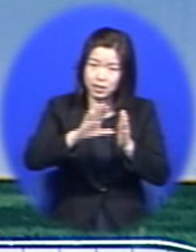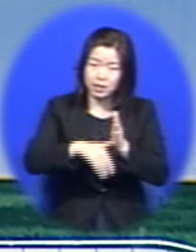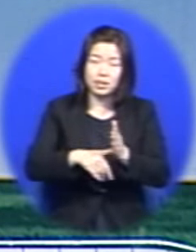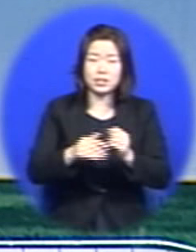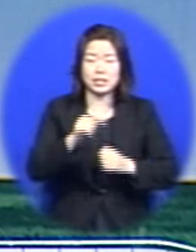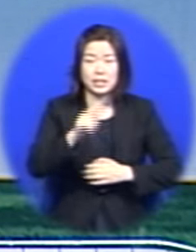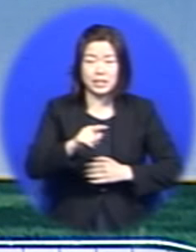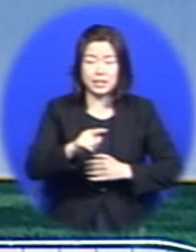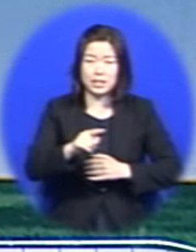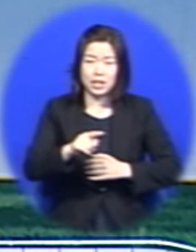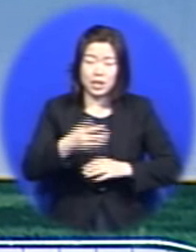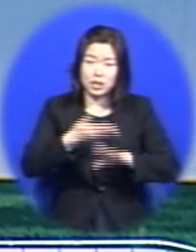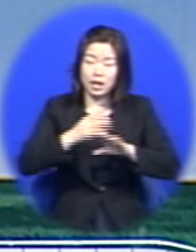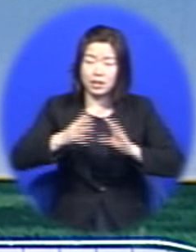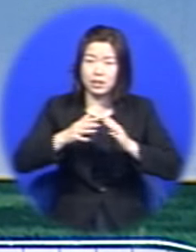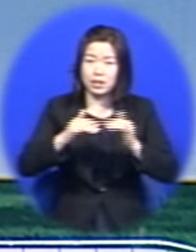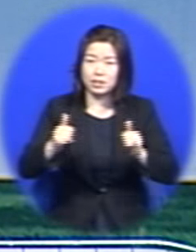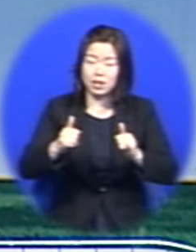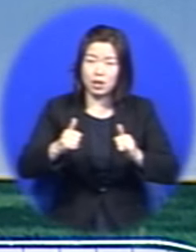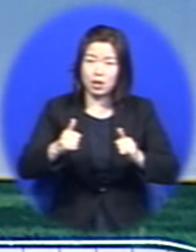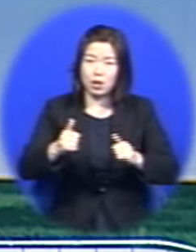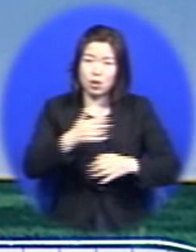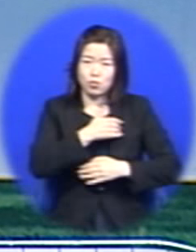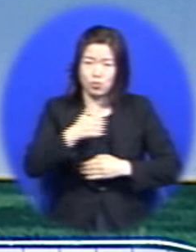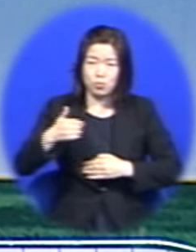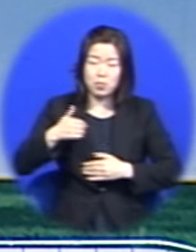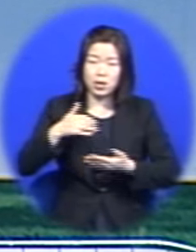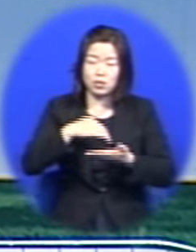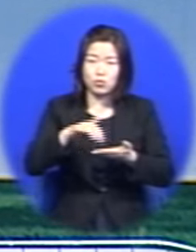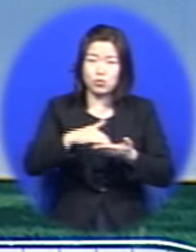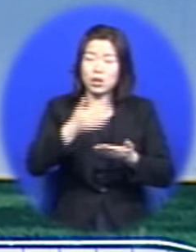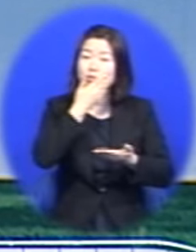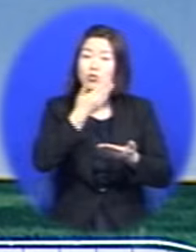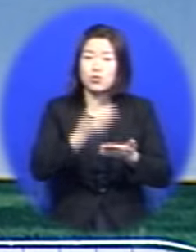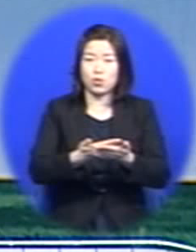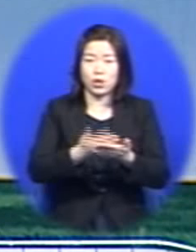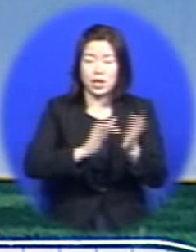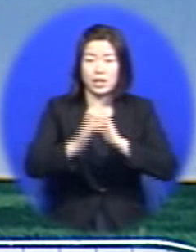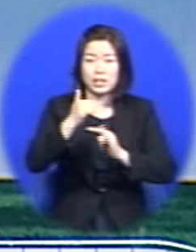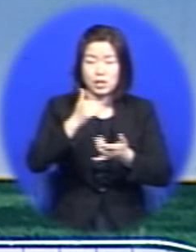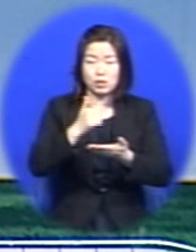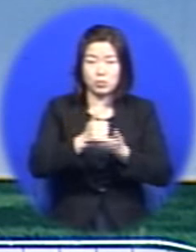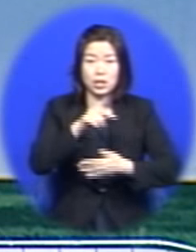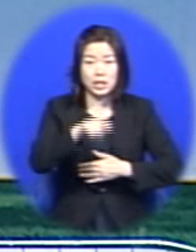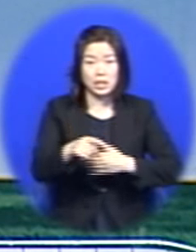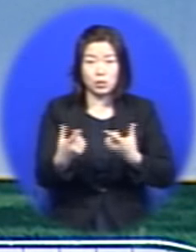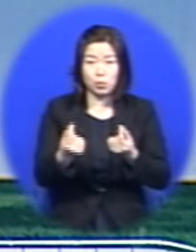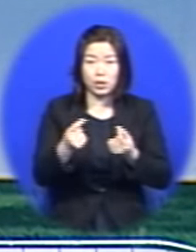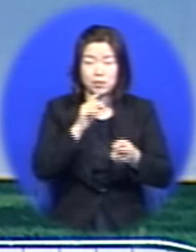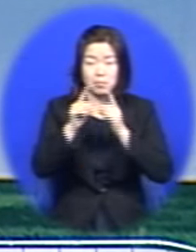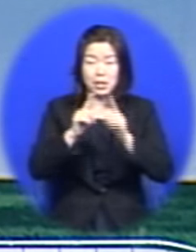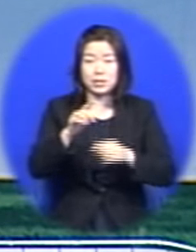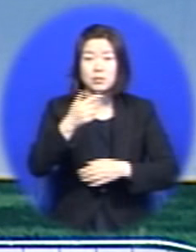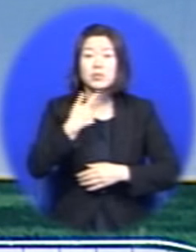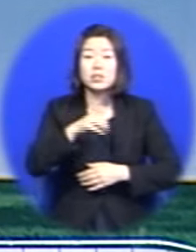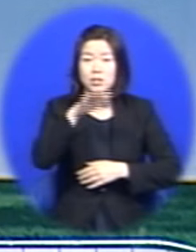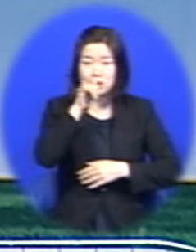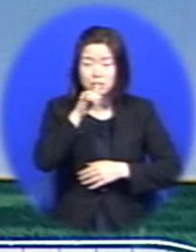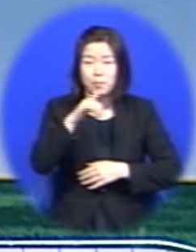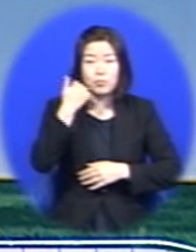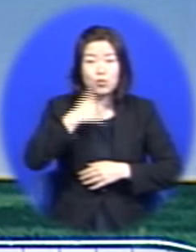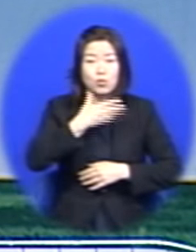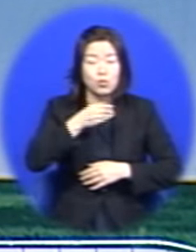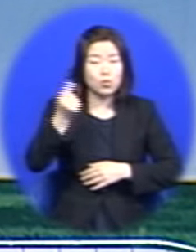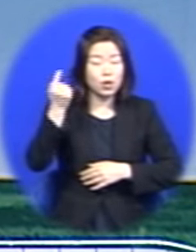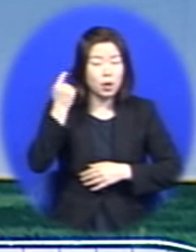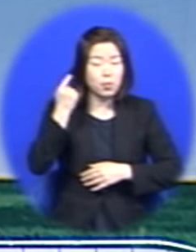이방인의 충만한 수라고 하는 개념이 굉장히 중요합니다. 예수님께서도 이런 말씀을 하셨어요. 누가복음